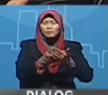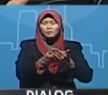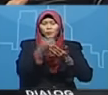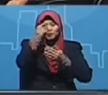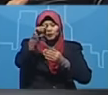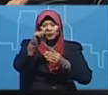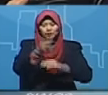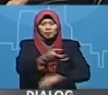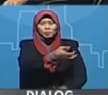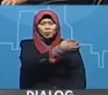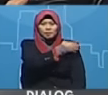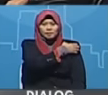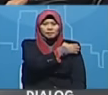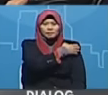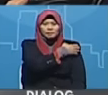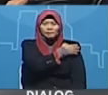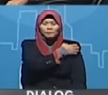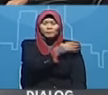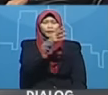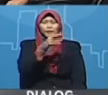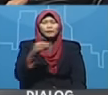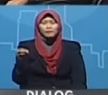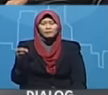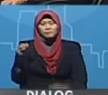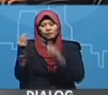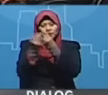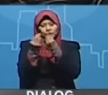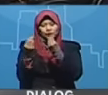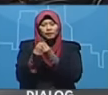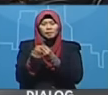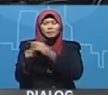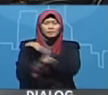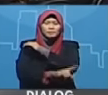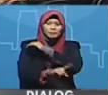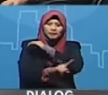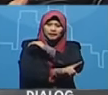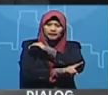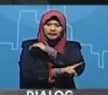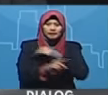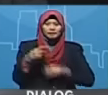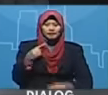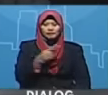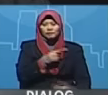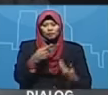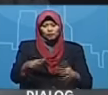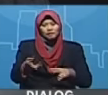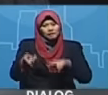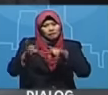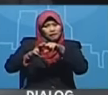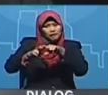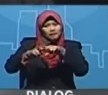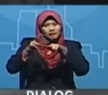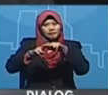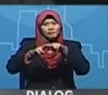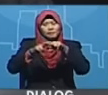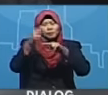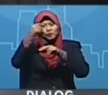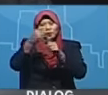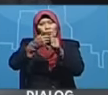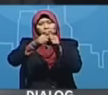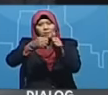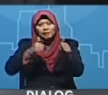penguatkuasaan kita. Dan juga begitu juga dengan jumlah kompaun dan sebagainya kita telah tingkatkan untuk tujuan